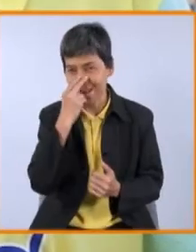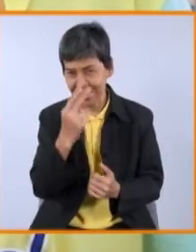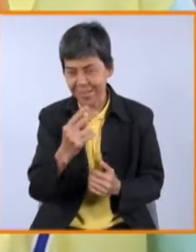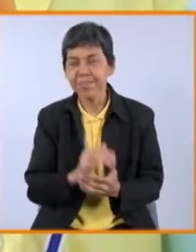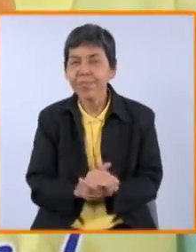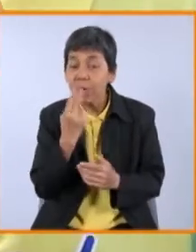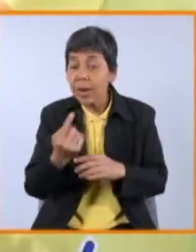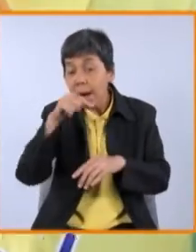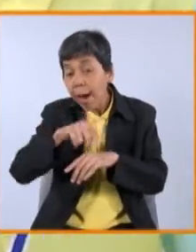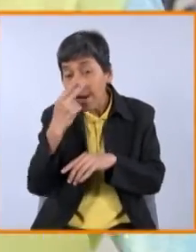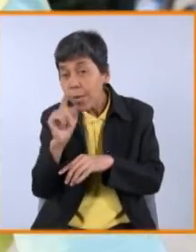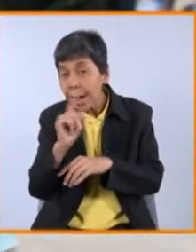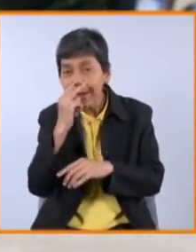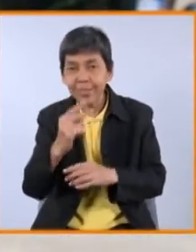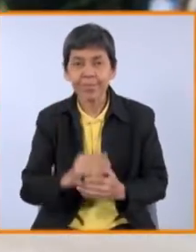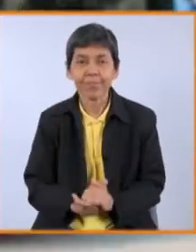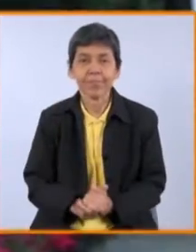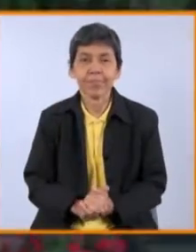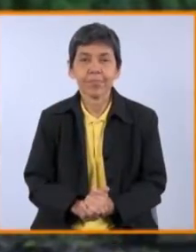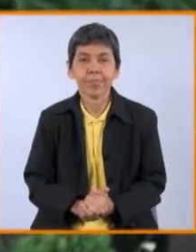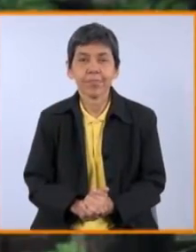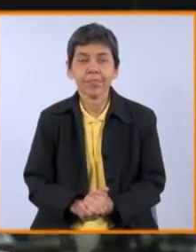ากาศข้างในกันเลยดีกว่านะคะ